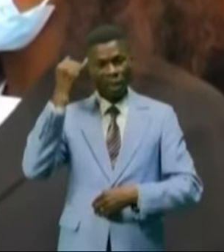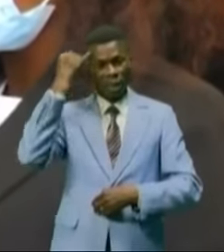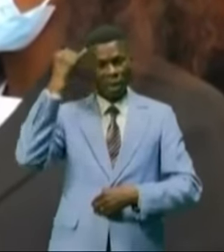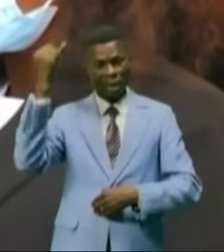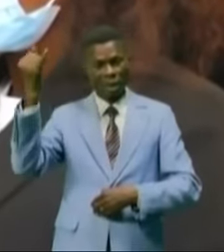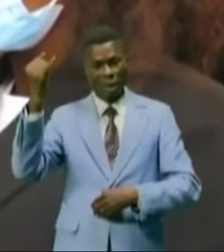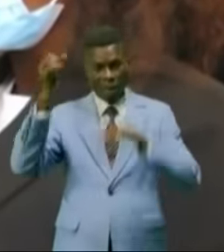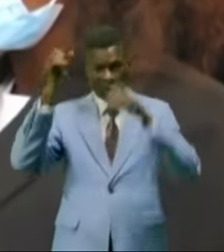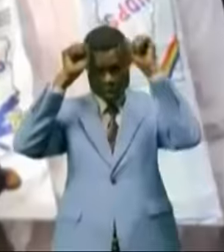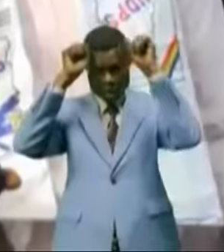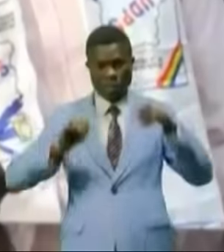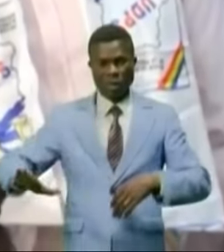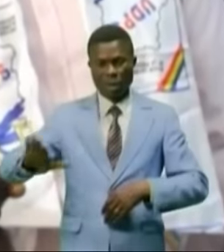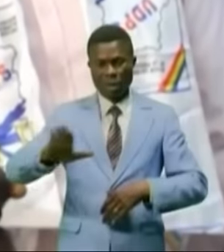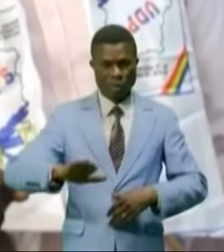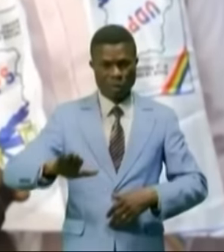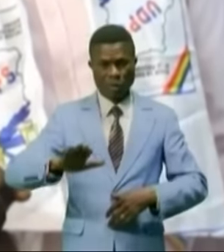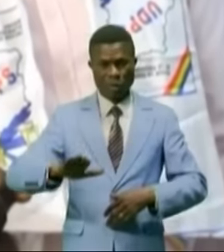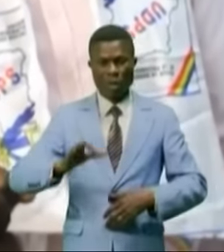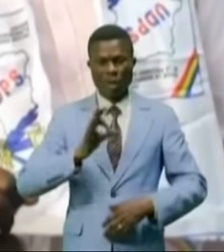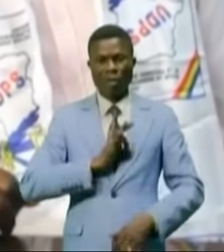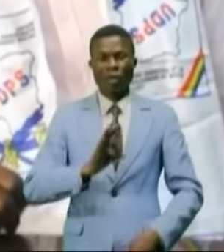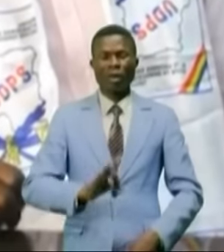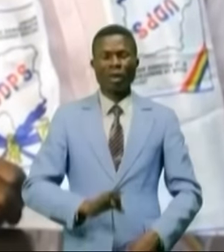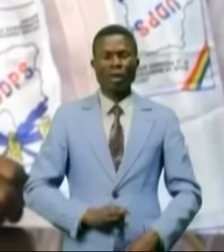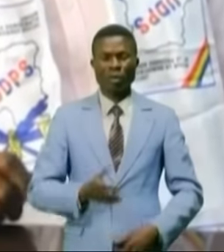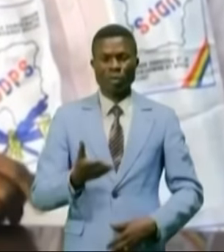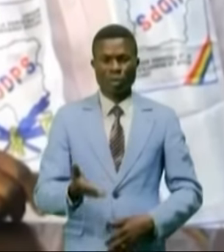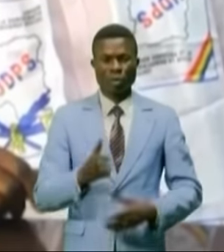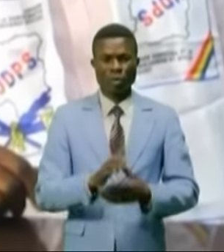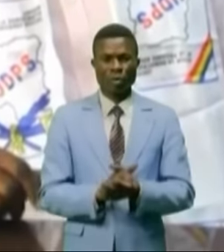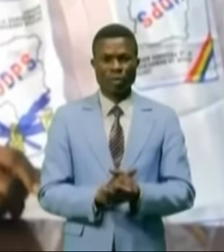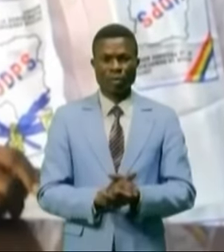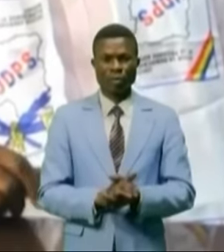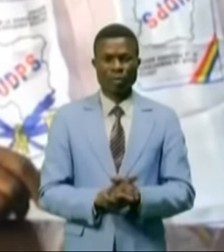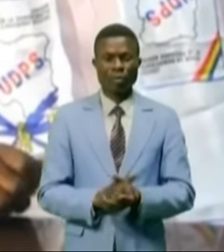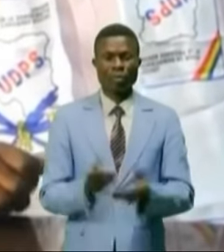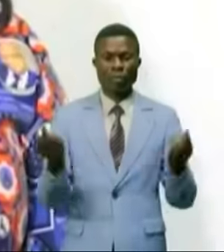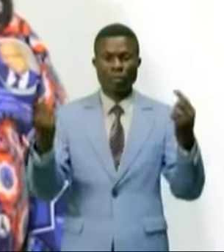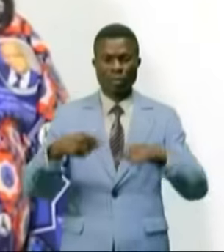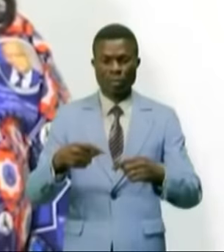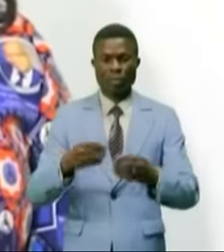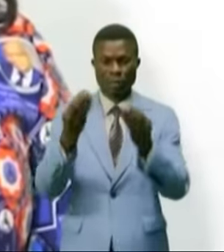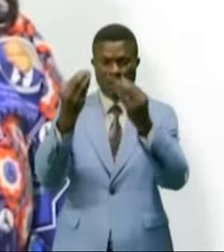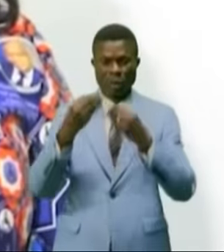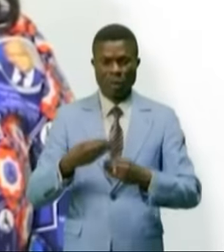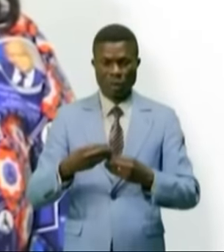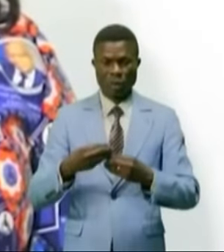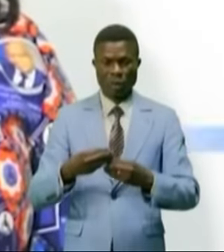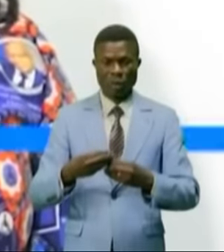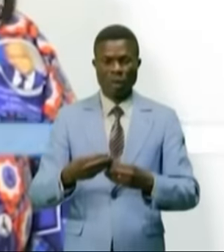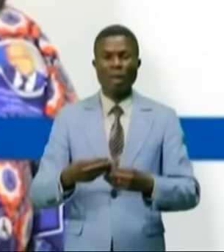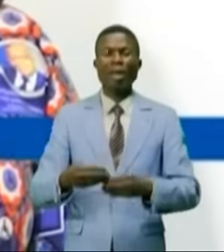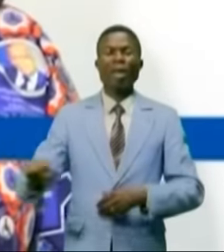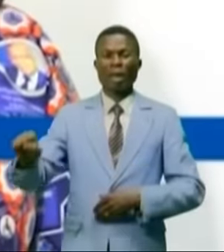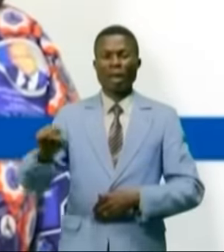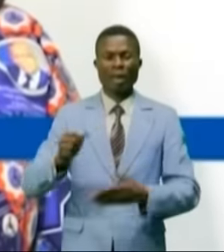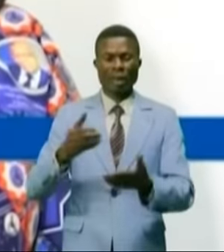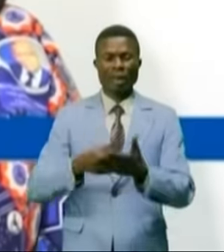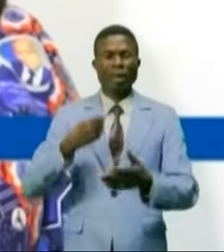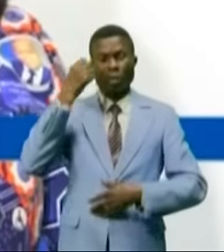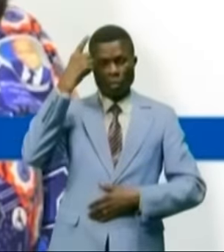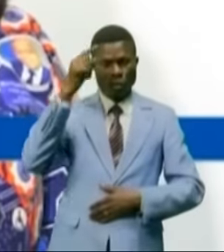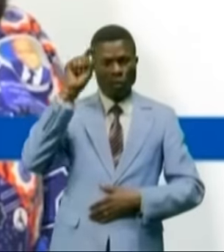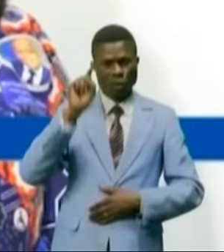du président de la République, Félix-Antoine Tshisekedi Tshilombo. Lorsqu'il m'a donné ce secteur, j'ai compris